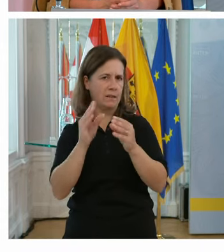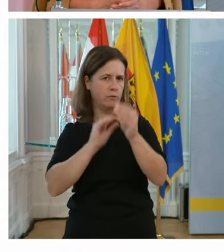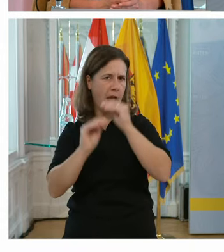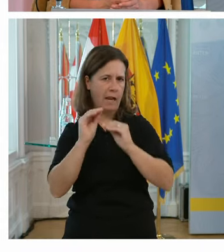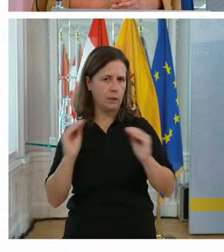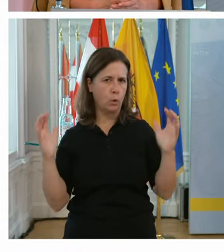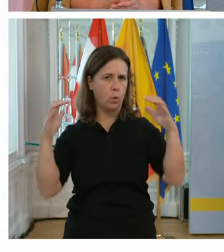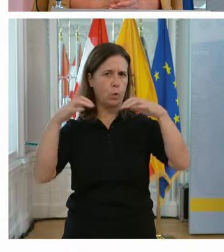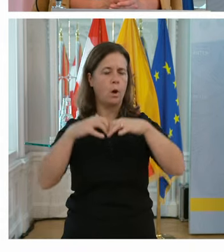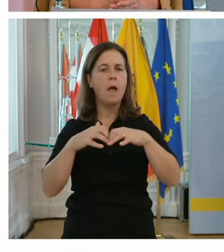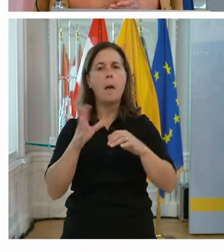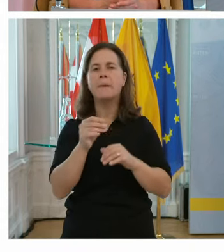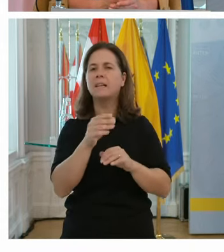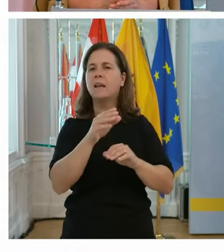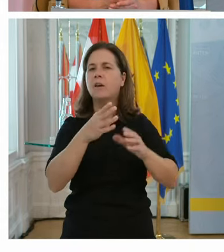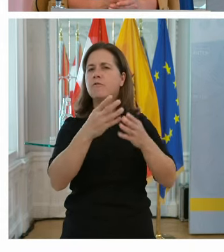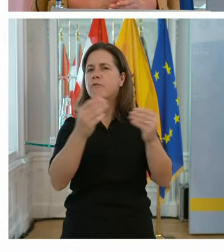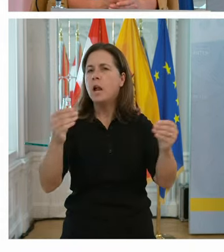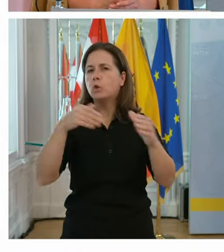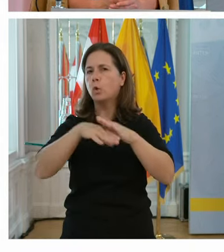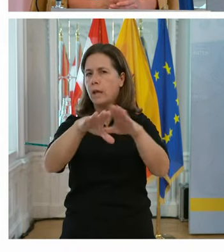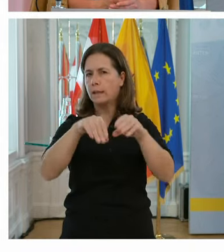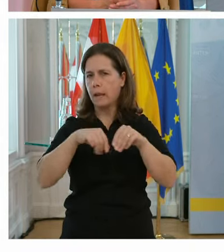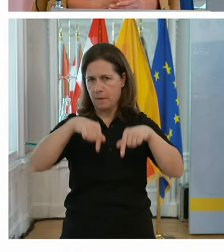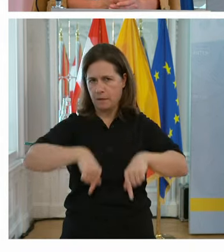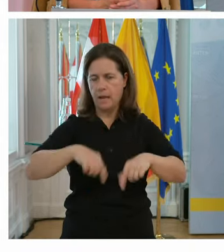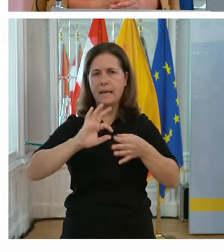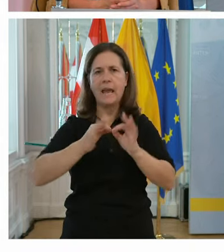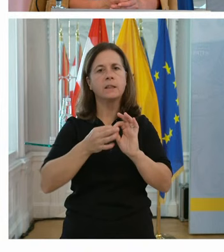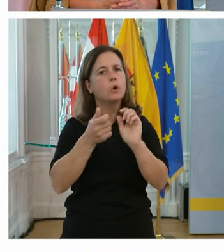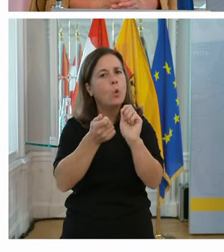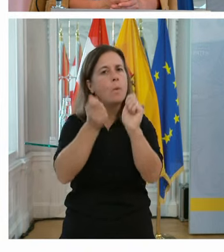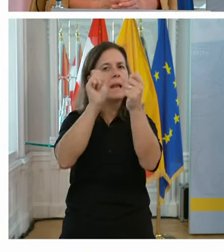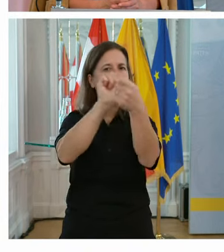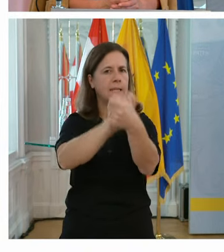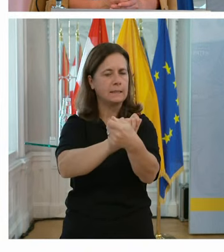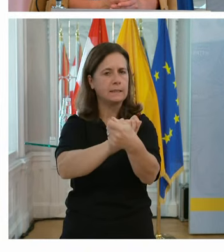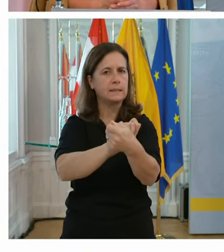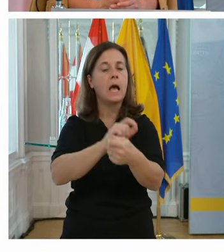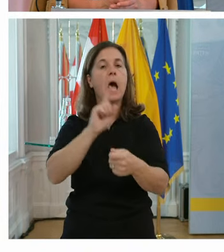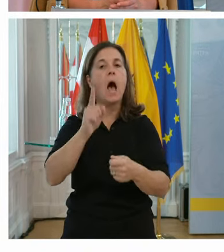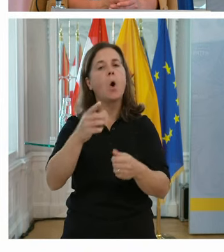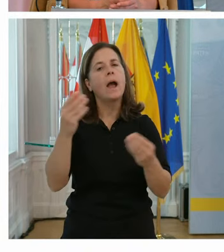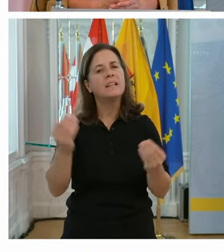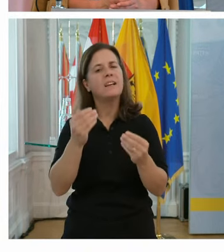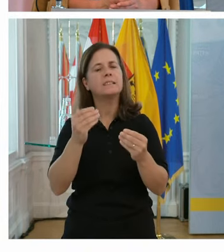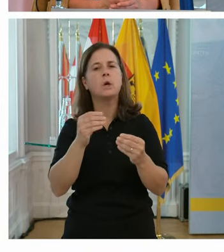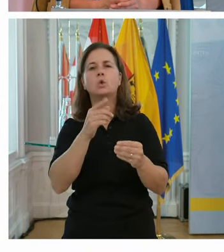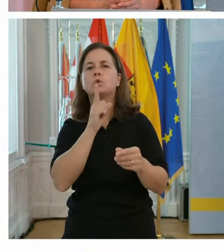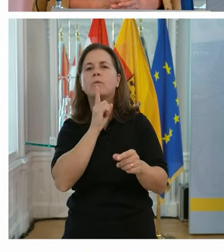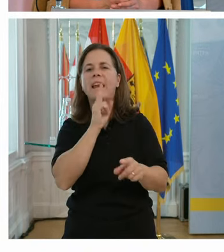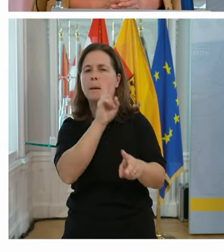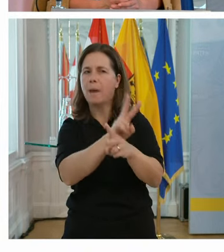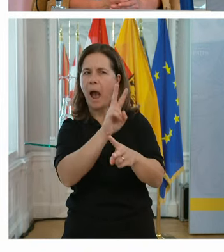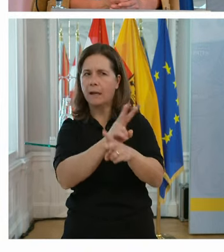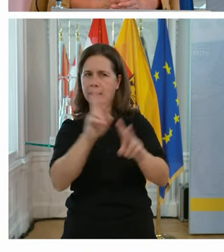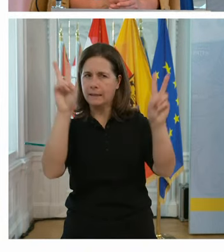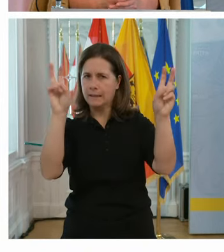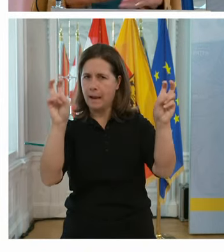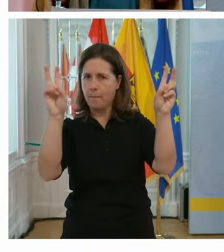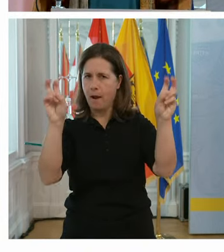und haben das mit vielen Unternehmen hier auch in Kärnten umgesetzt. Auch ein Thema, das etwas untergeht in der Breite.